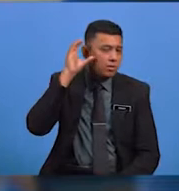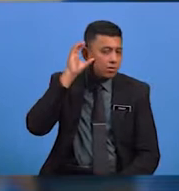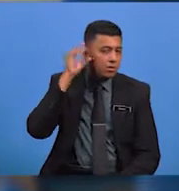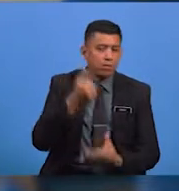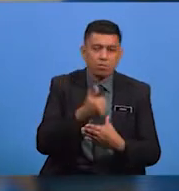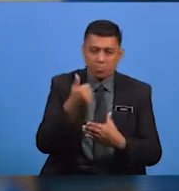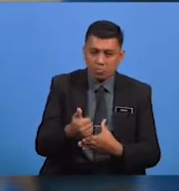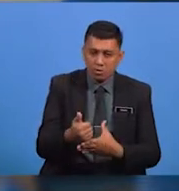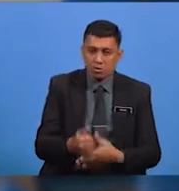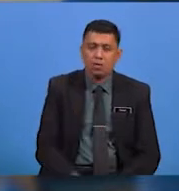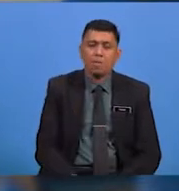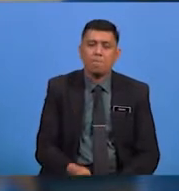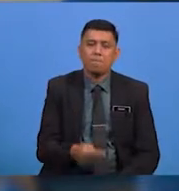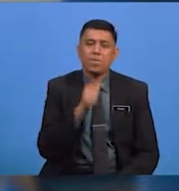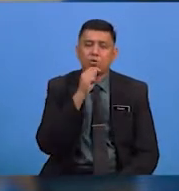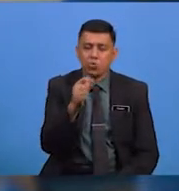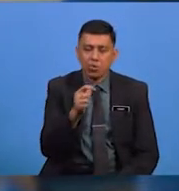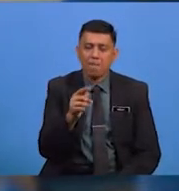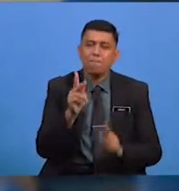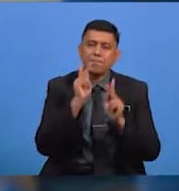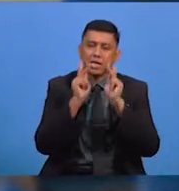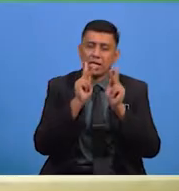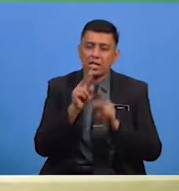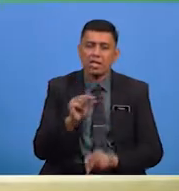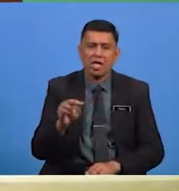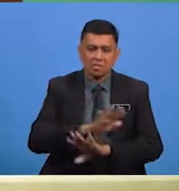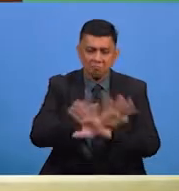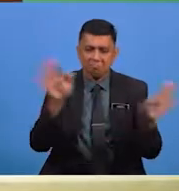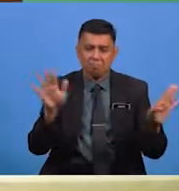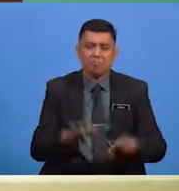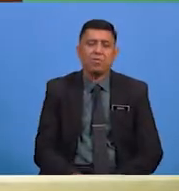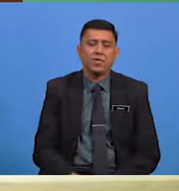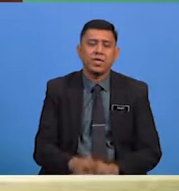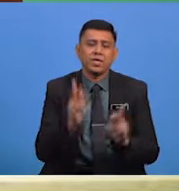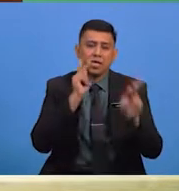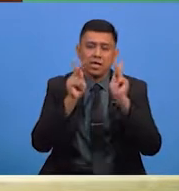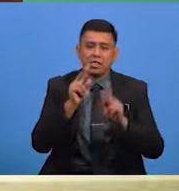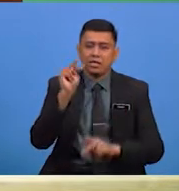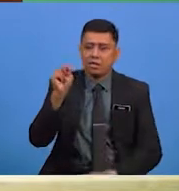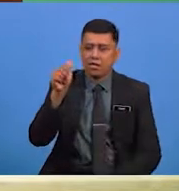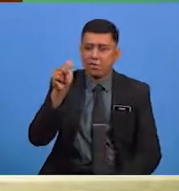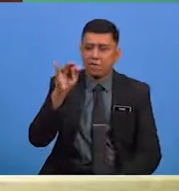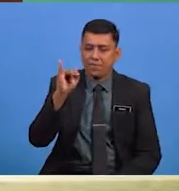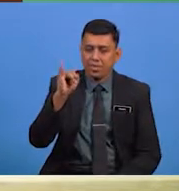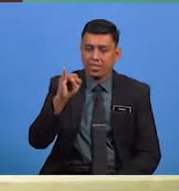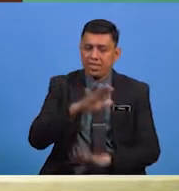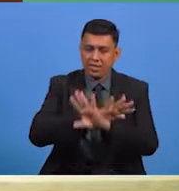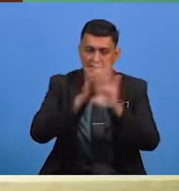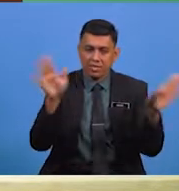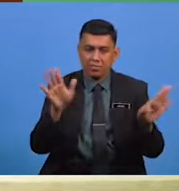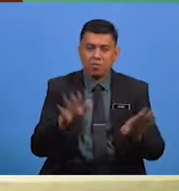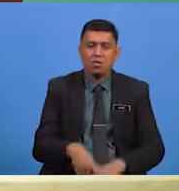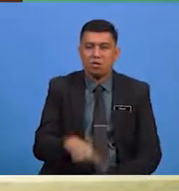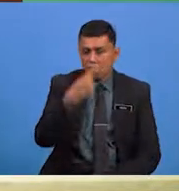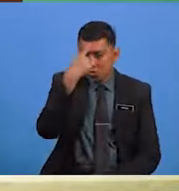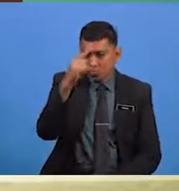atau menuturkan perkataan tidak. Kata nafi tidak digunakan